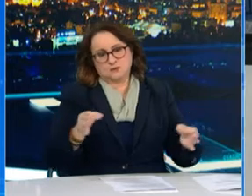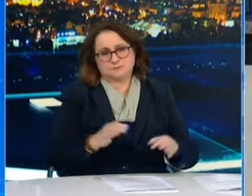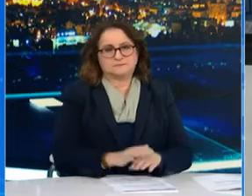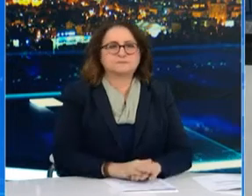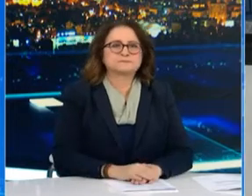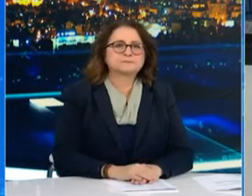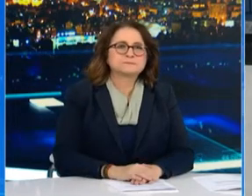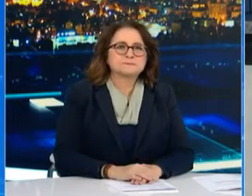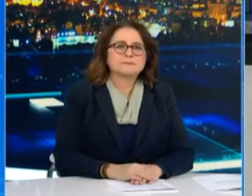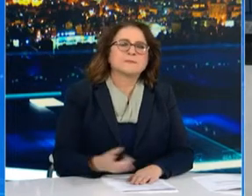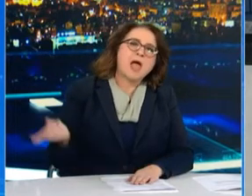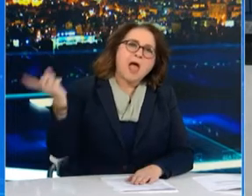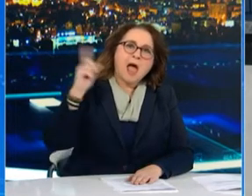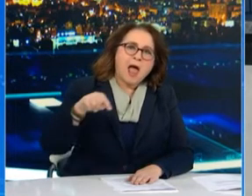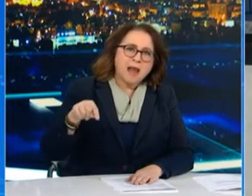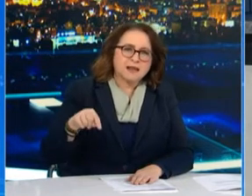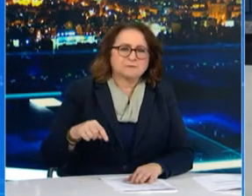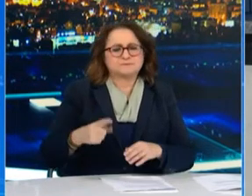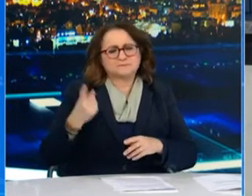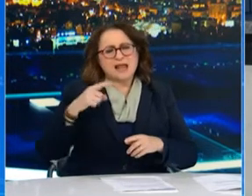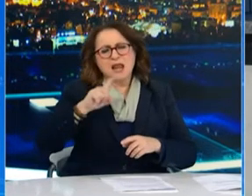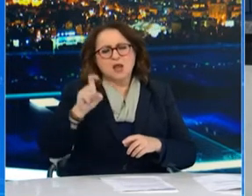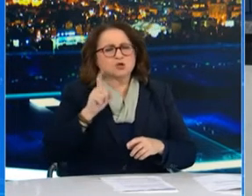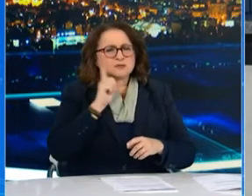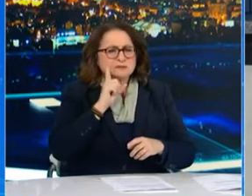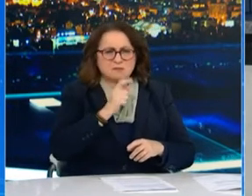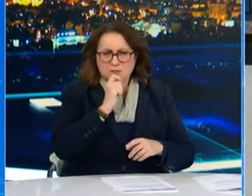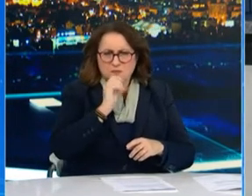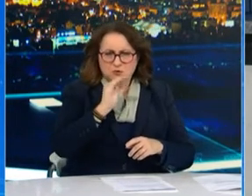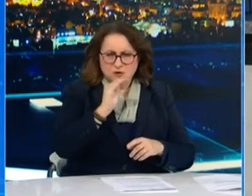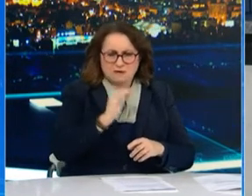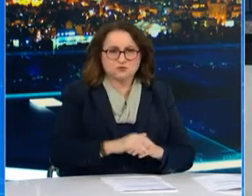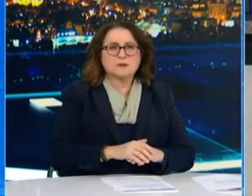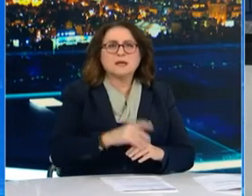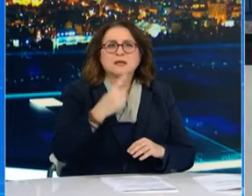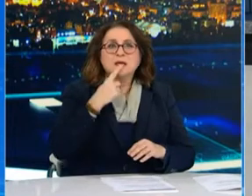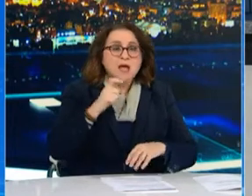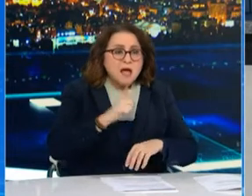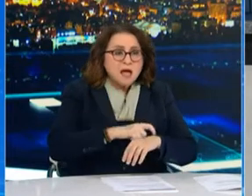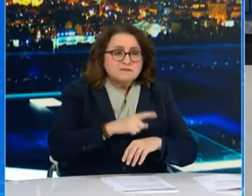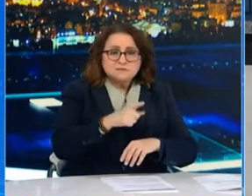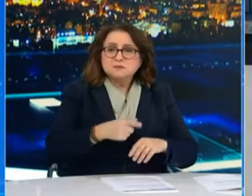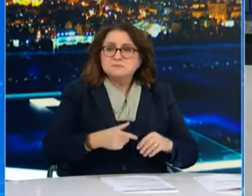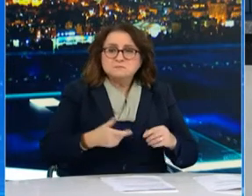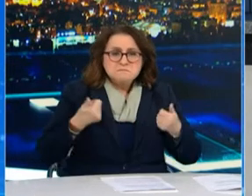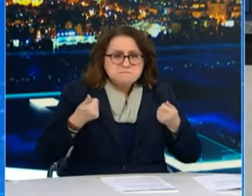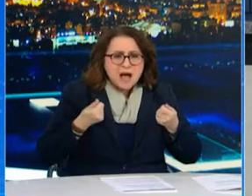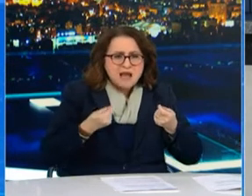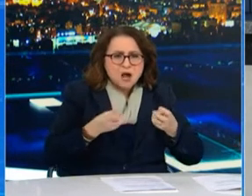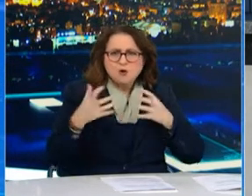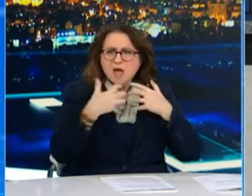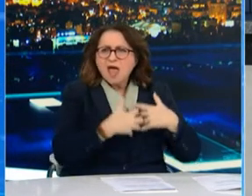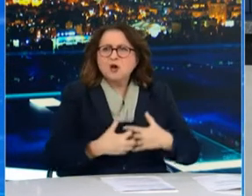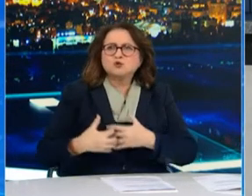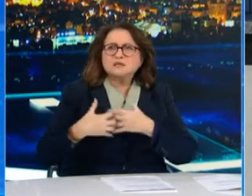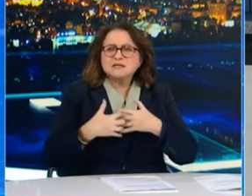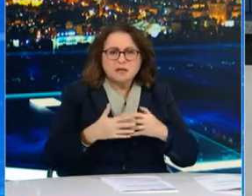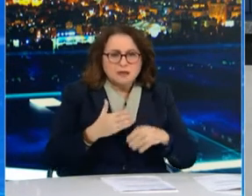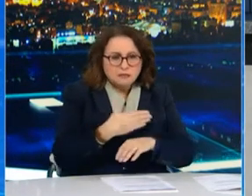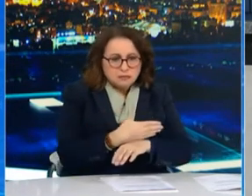Επόμενη ερώτηση, κυρία Μούλου, από το site newpost.gr. Την ώρα που παρατηρούνται καθυστερήσεις στην παραγωγή και την παράδοση εμβολίων, τα